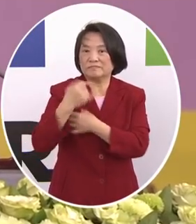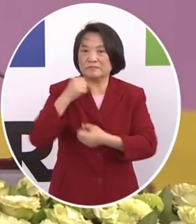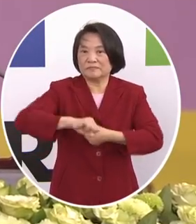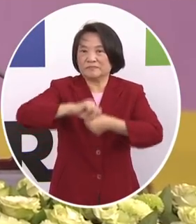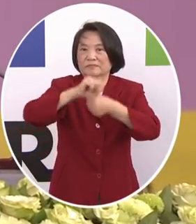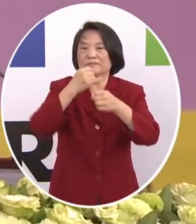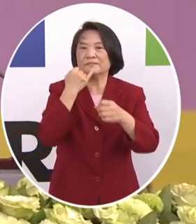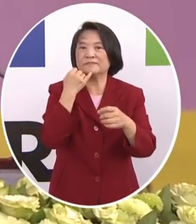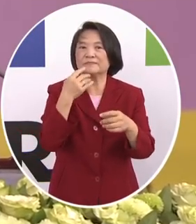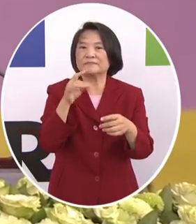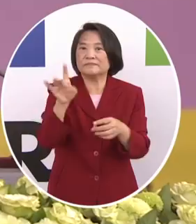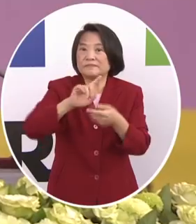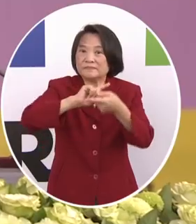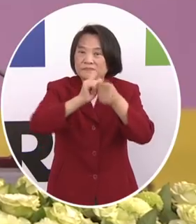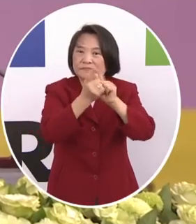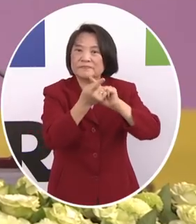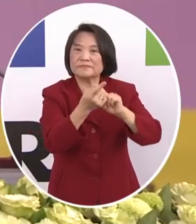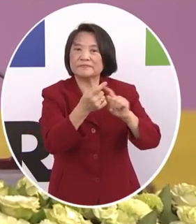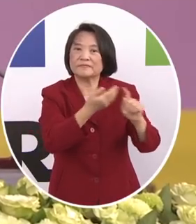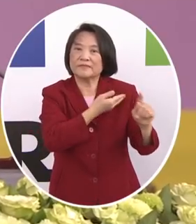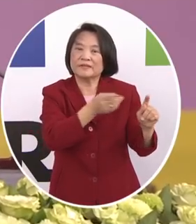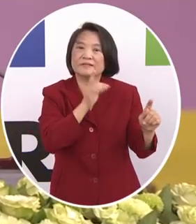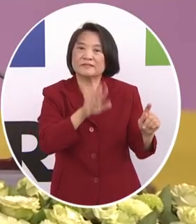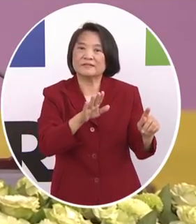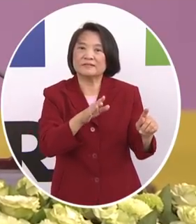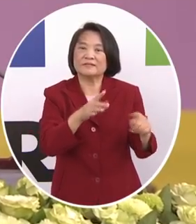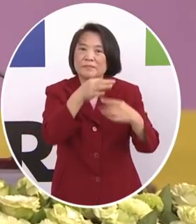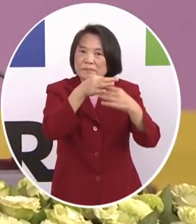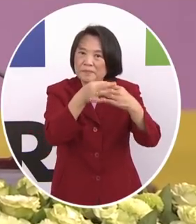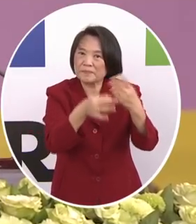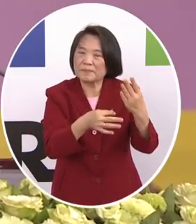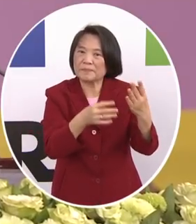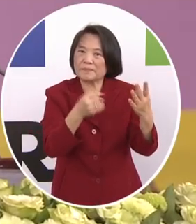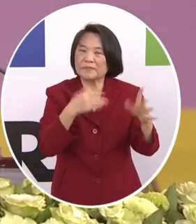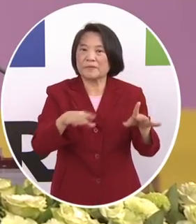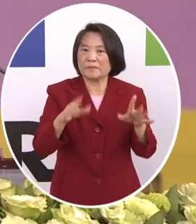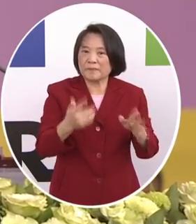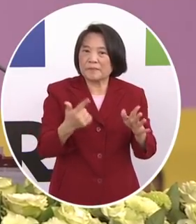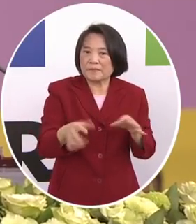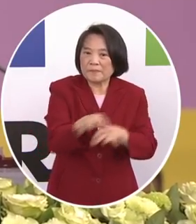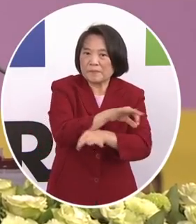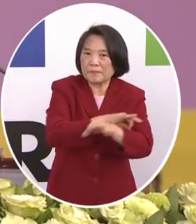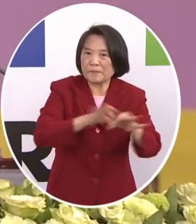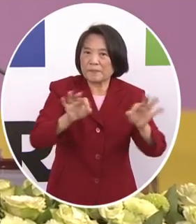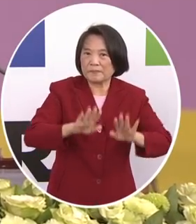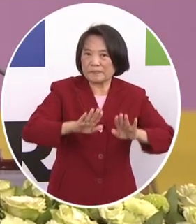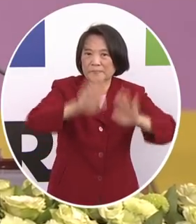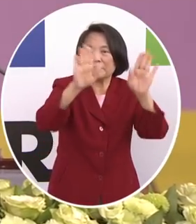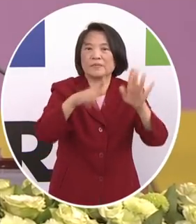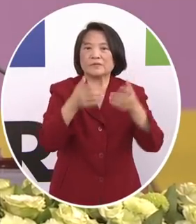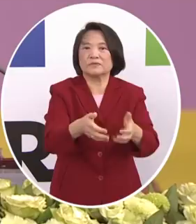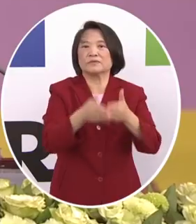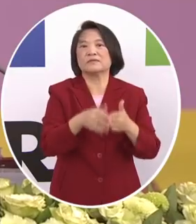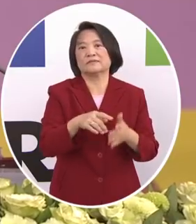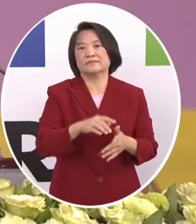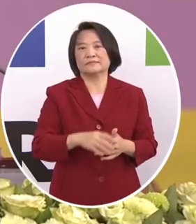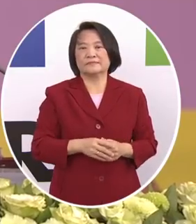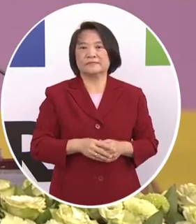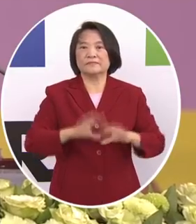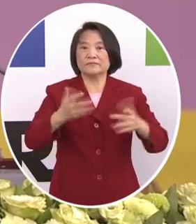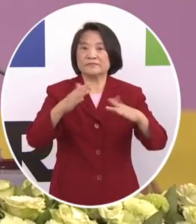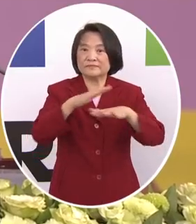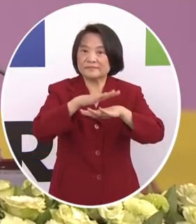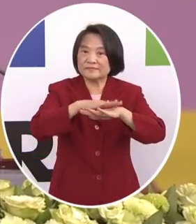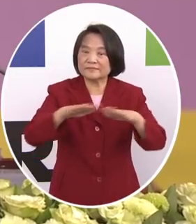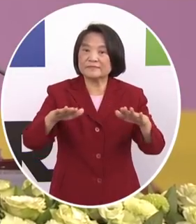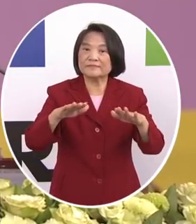过带动产业升级跟群聚，成为经济发展的重要的动力。国家安全布局